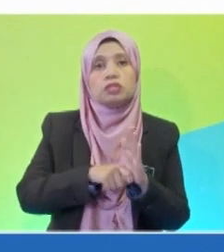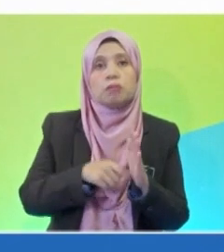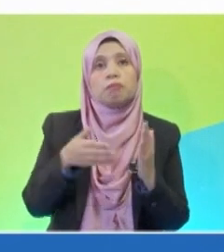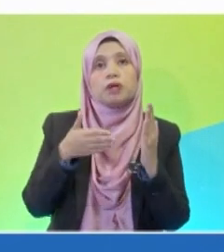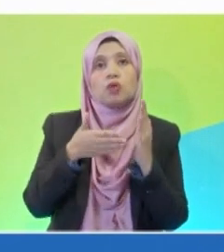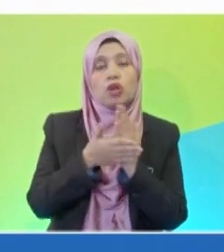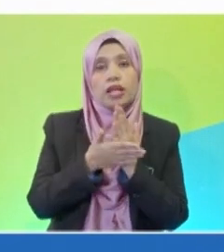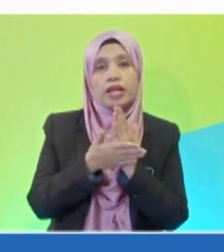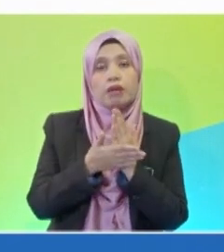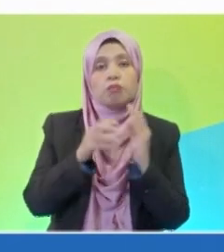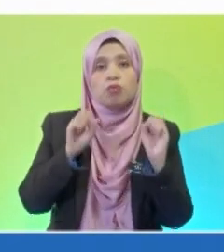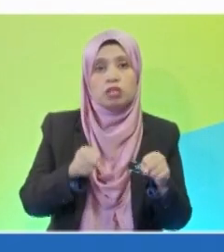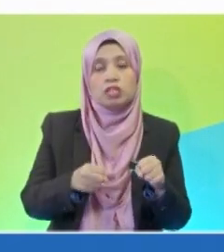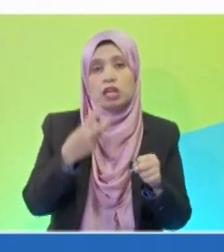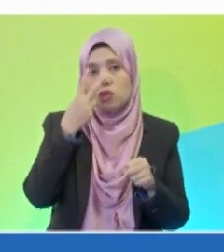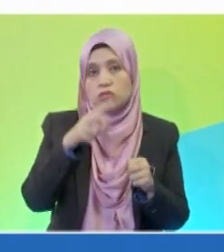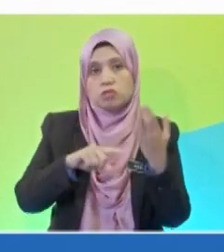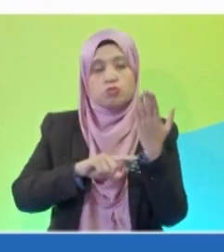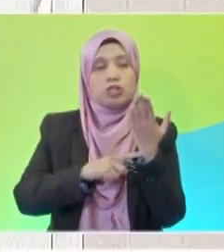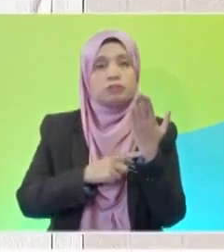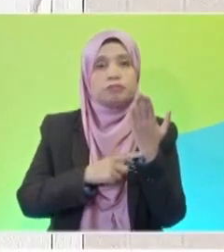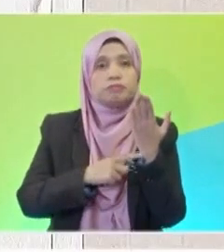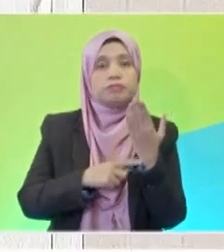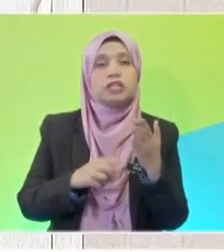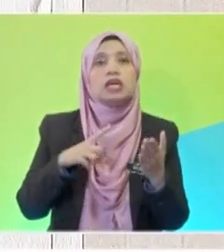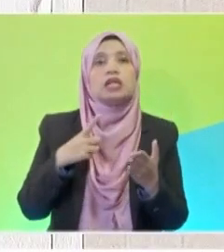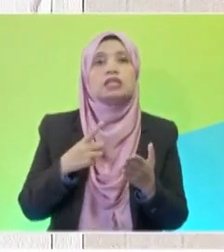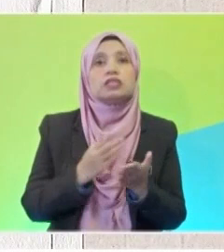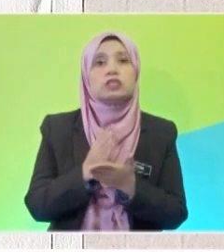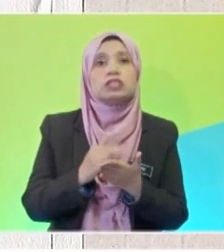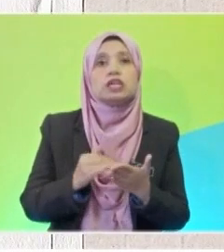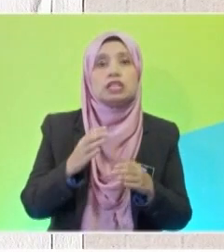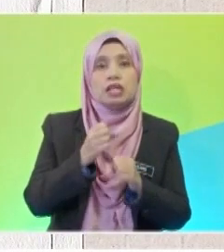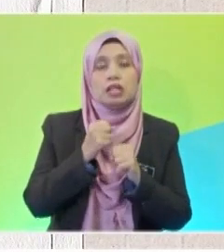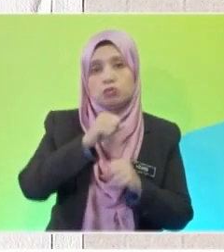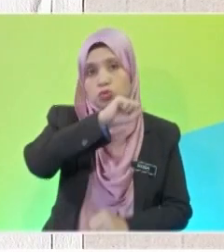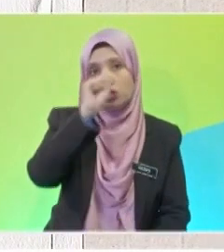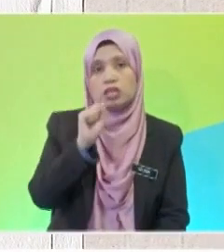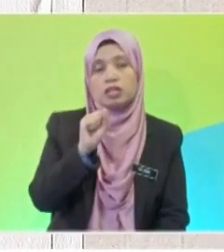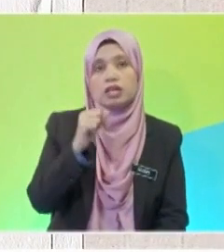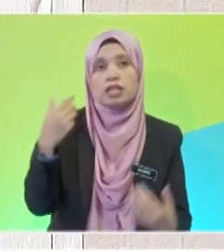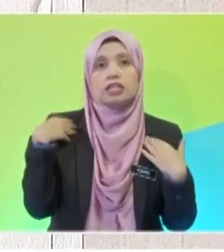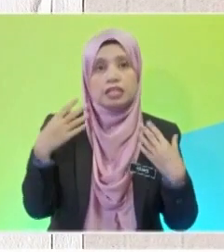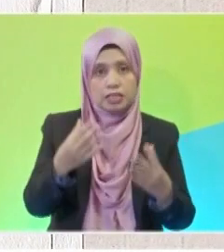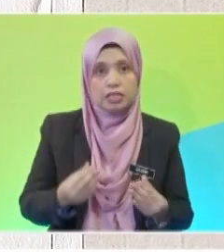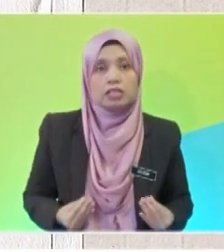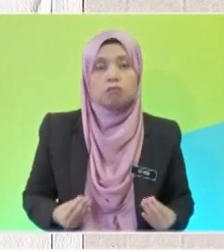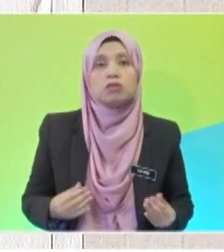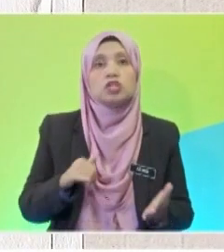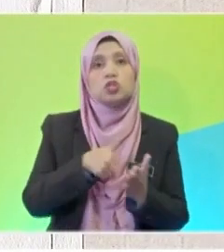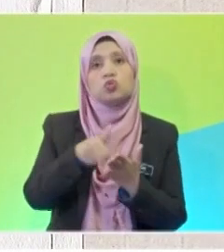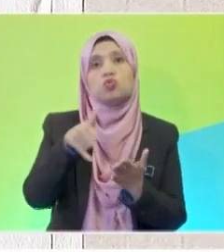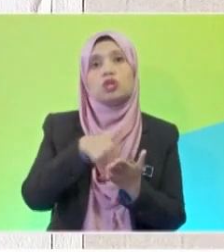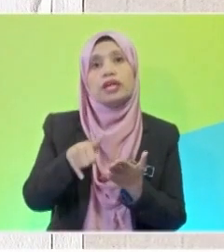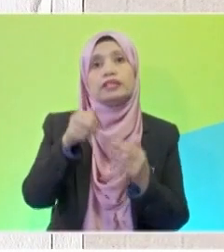di sebelah debit. Boleh rujuk balik. Okey. Jadi seterusnya kita lihat dalam soalan, ada tak kita terima yuran ahli? Penerimaan